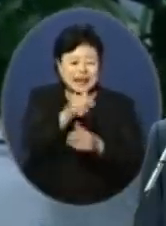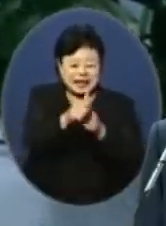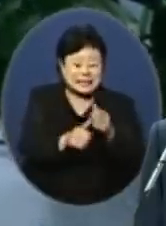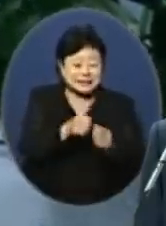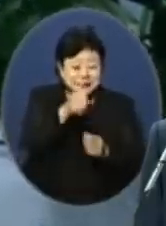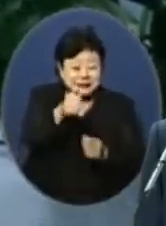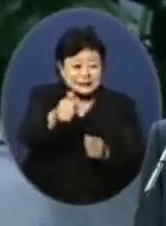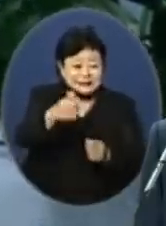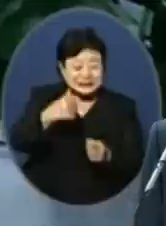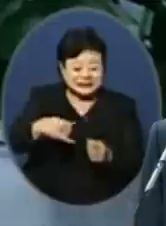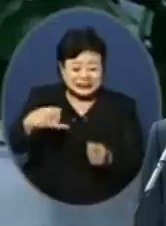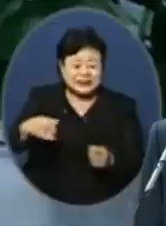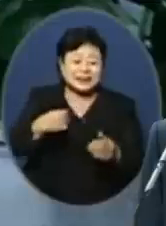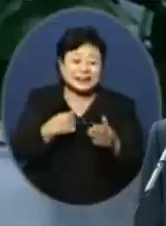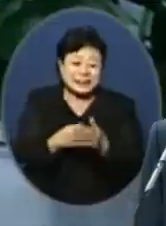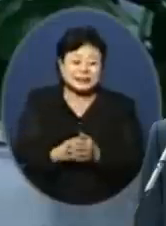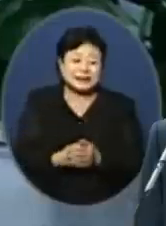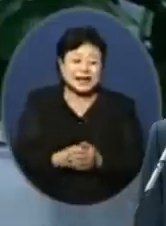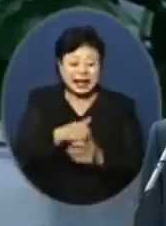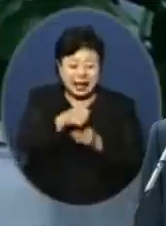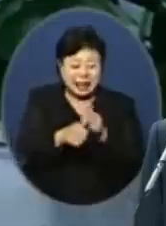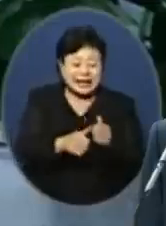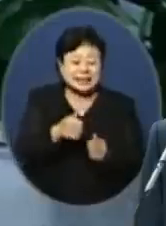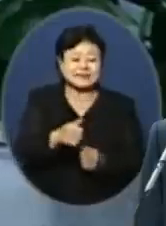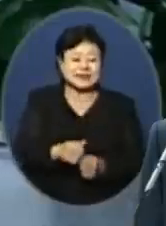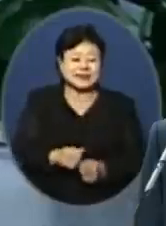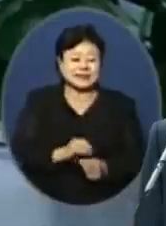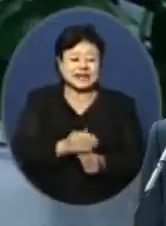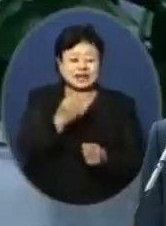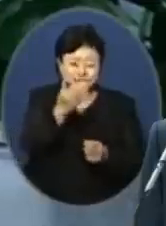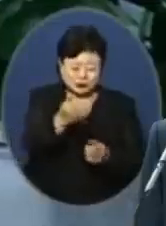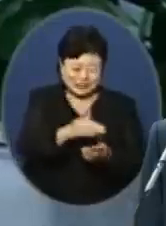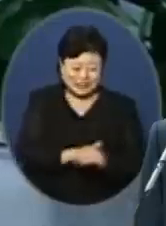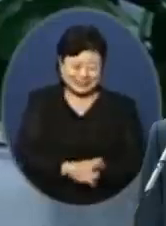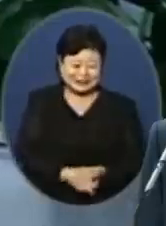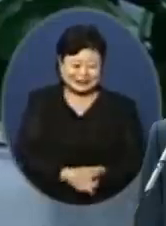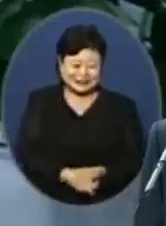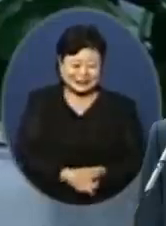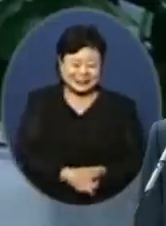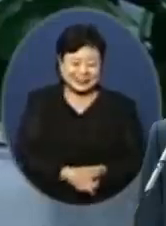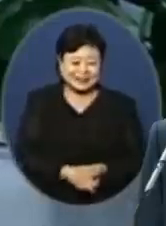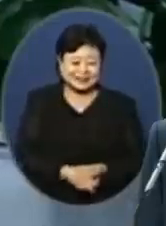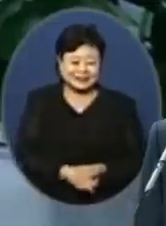하나님의 자녀이기 때문에 하나님이 여러분을 사랑하는 것입니다.